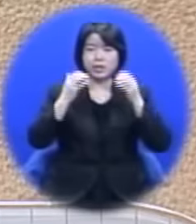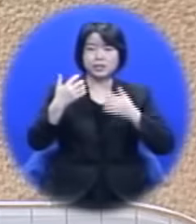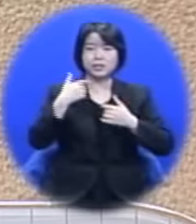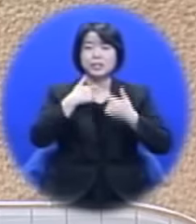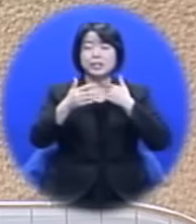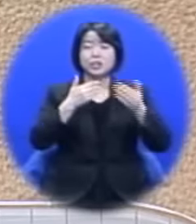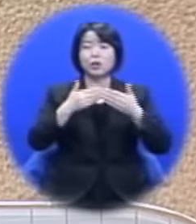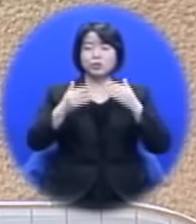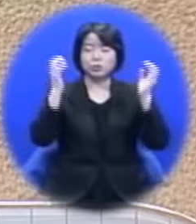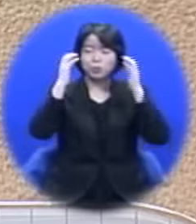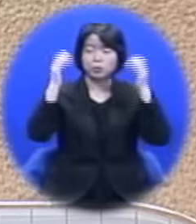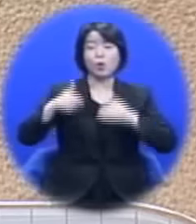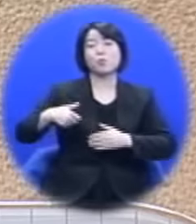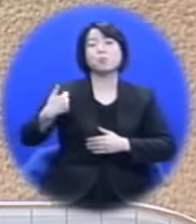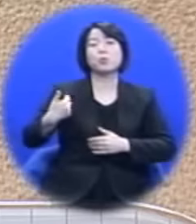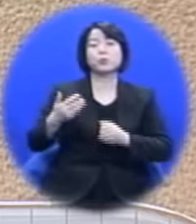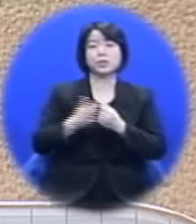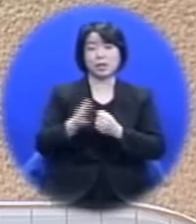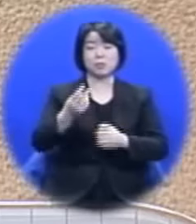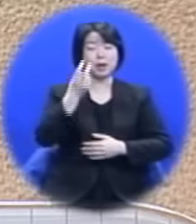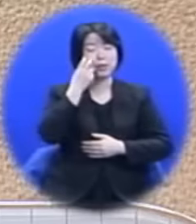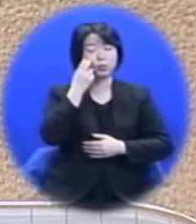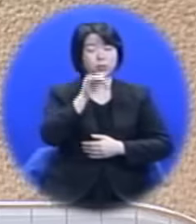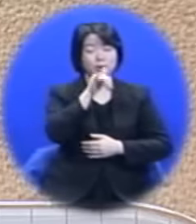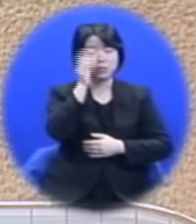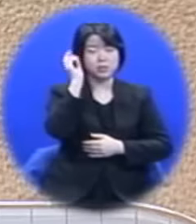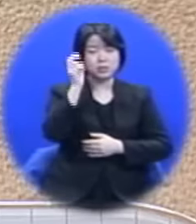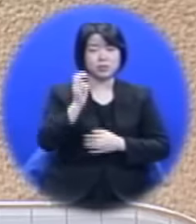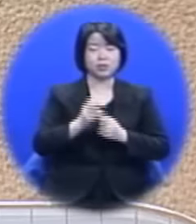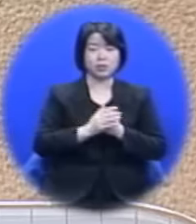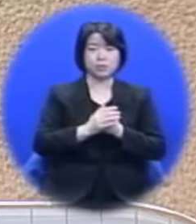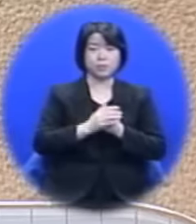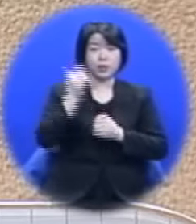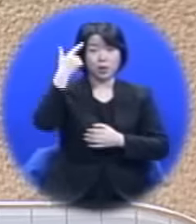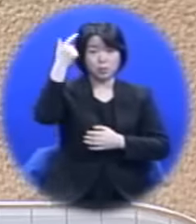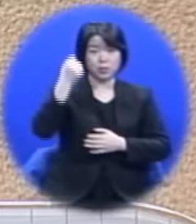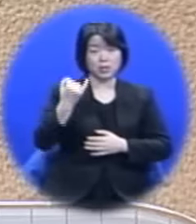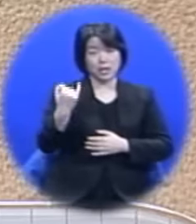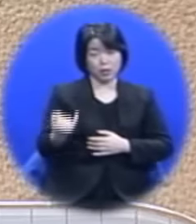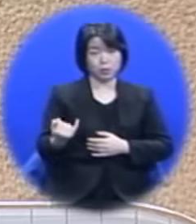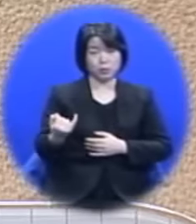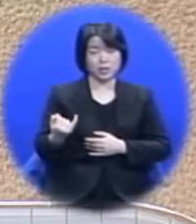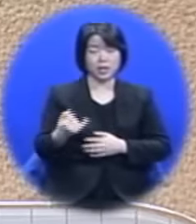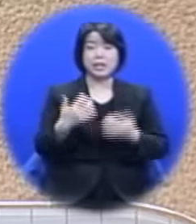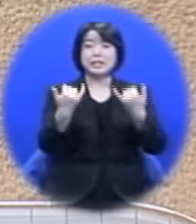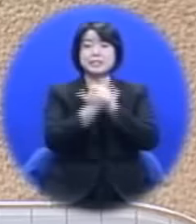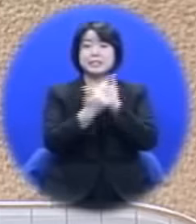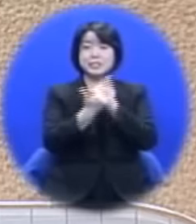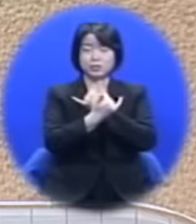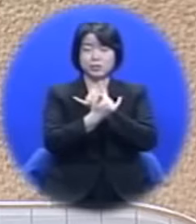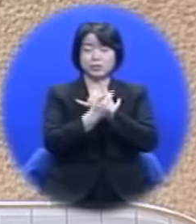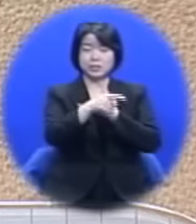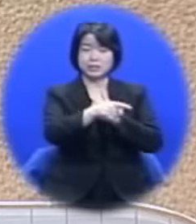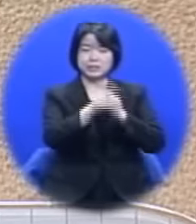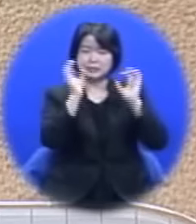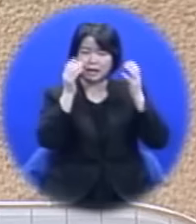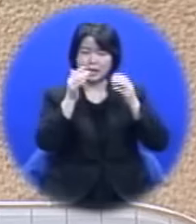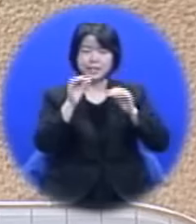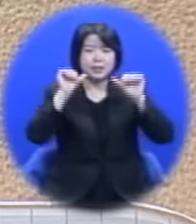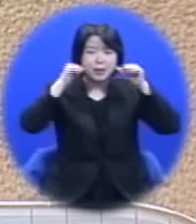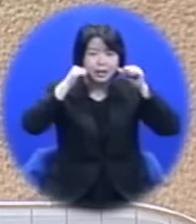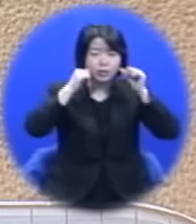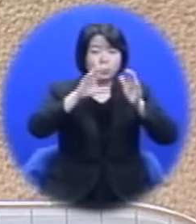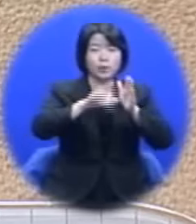말을 했겠지 아이 여동생 어릴 때 친척들이 그 아이를 놀리는데